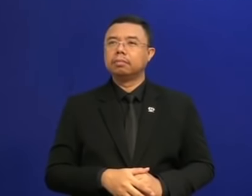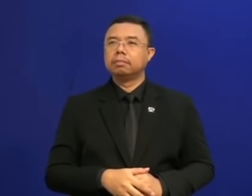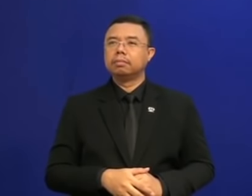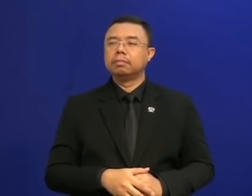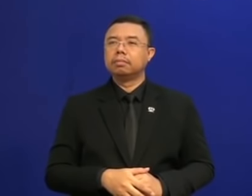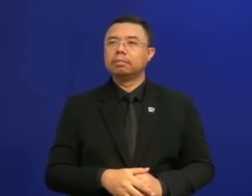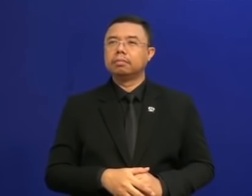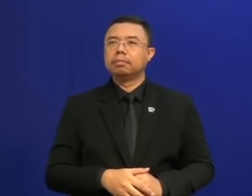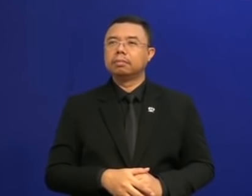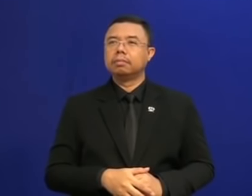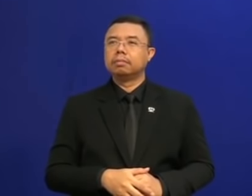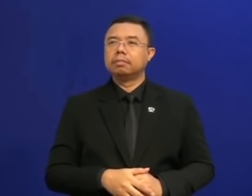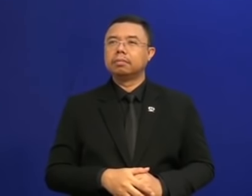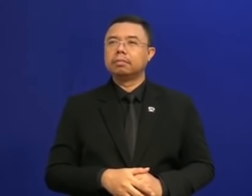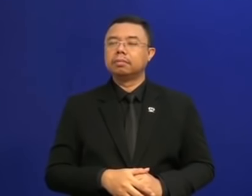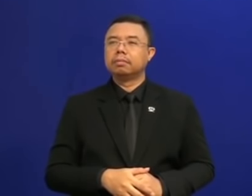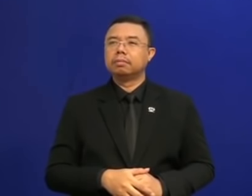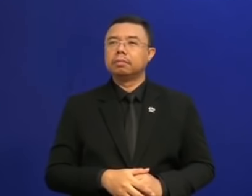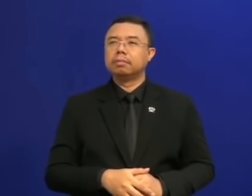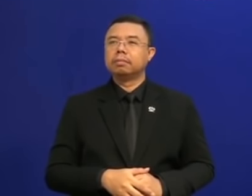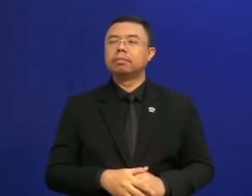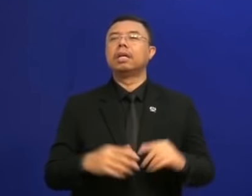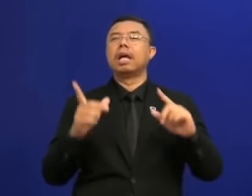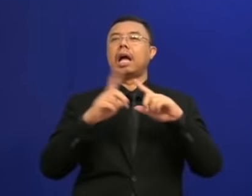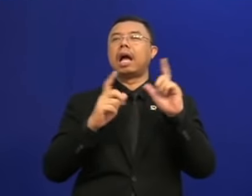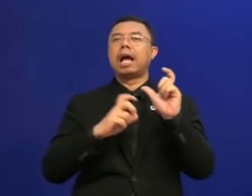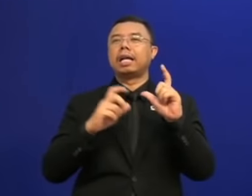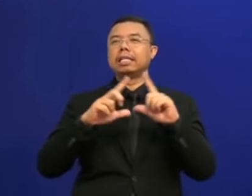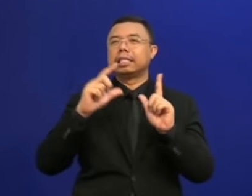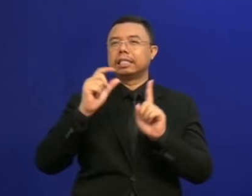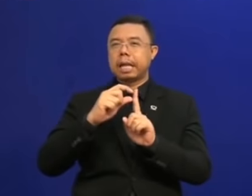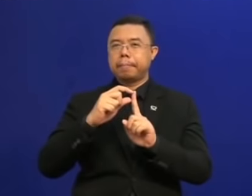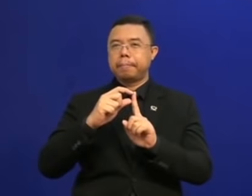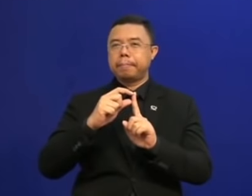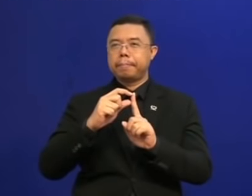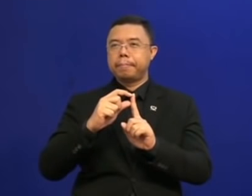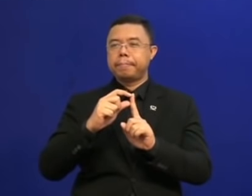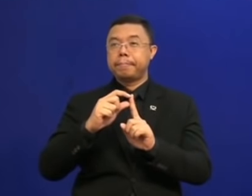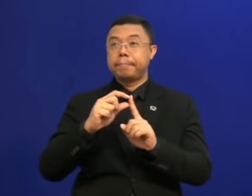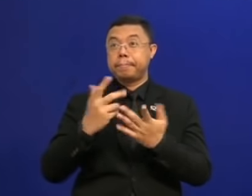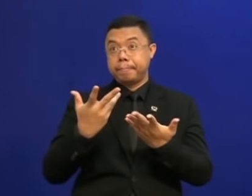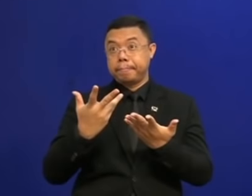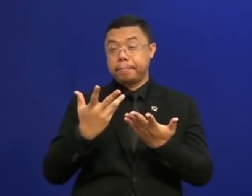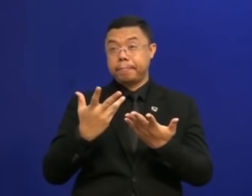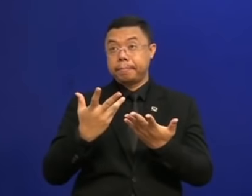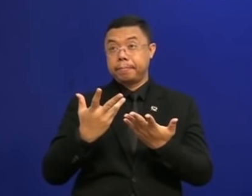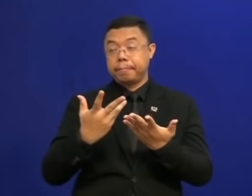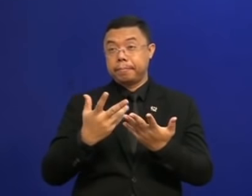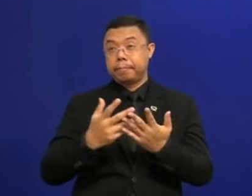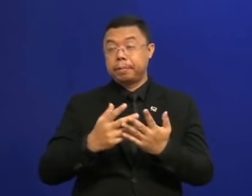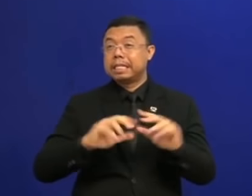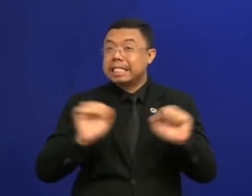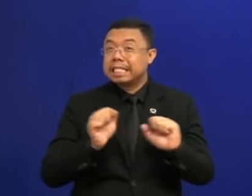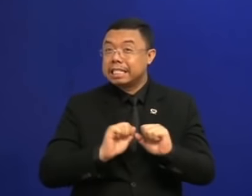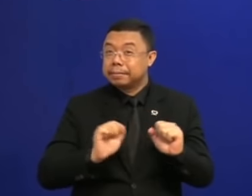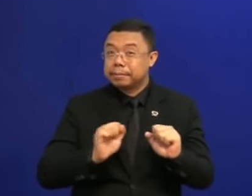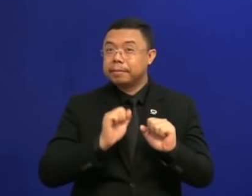Asap. as soon as